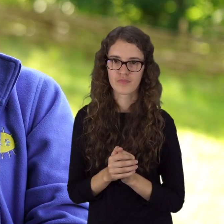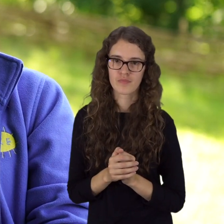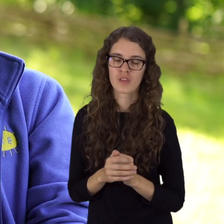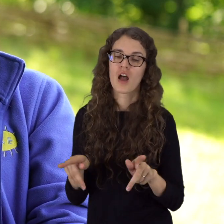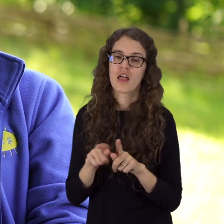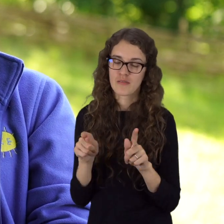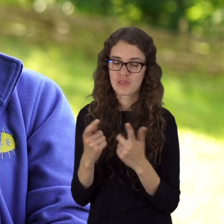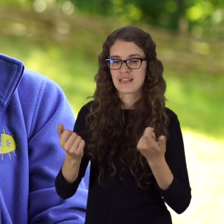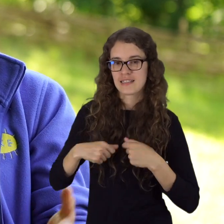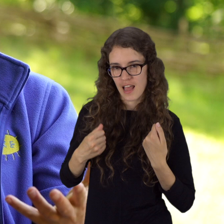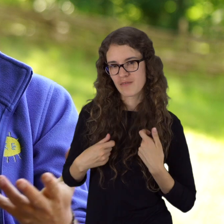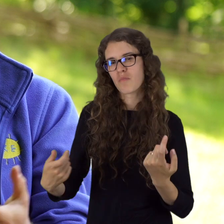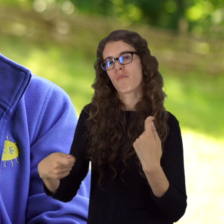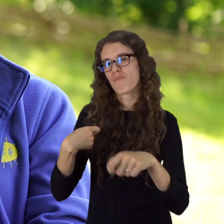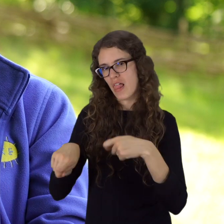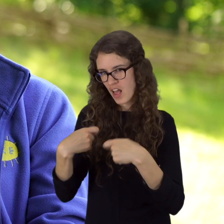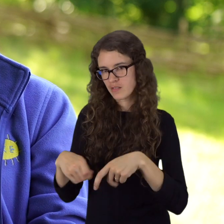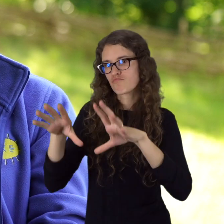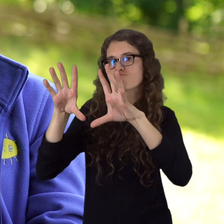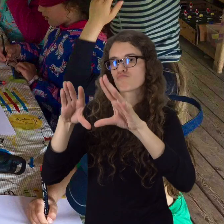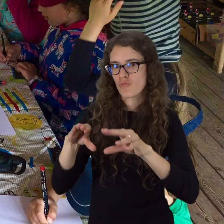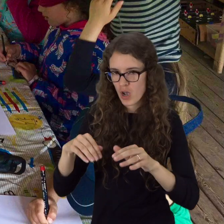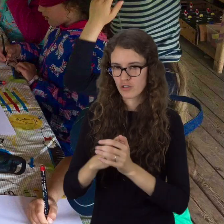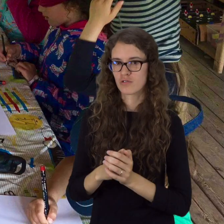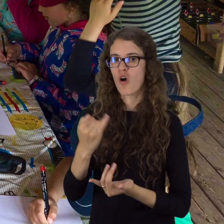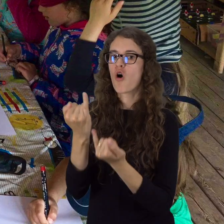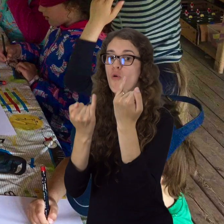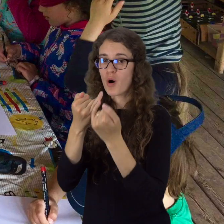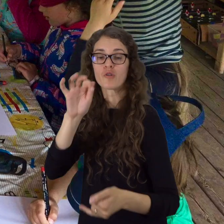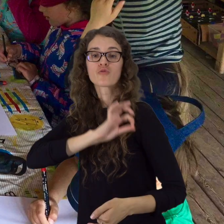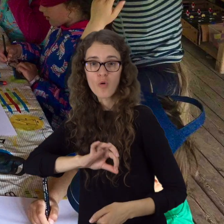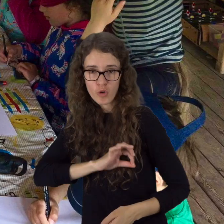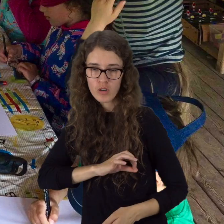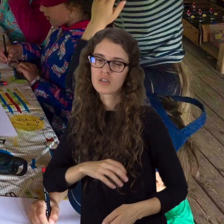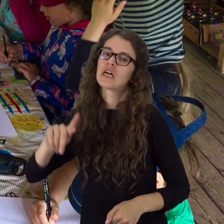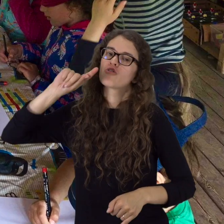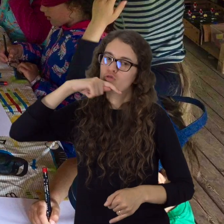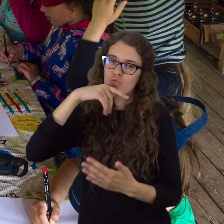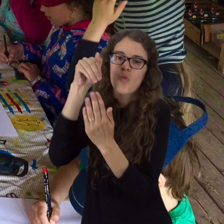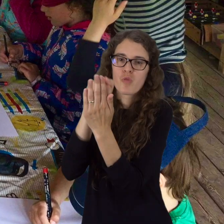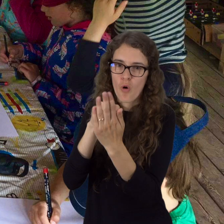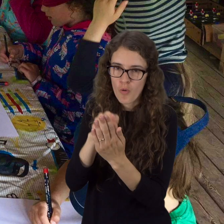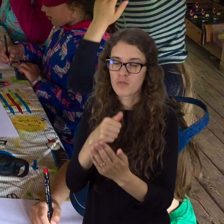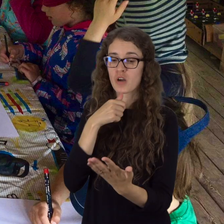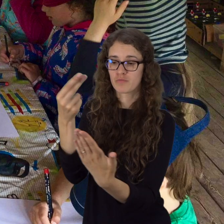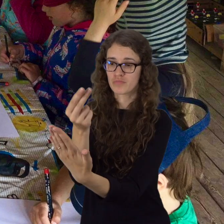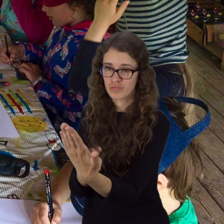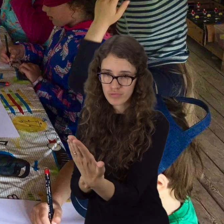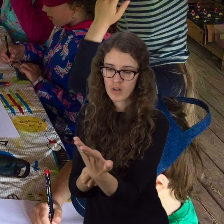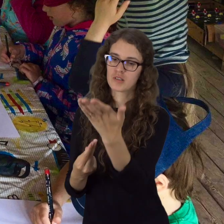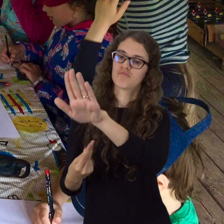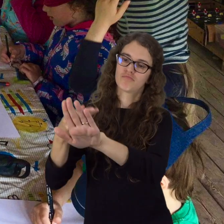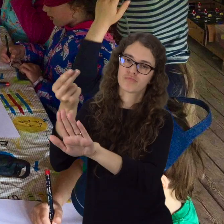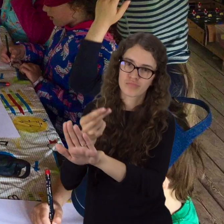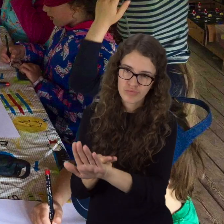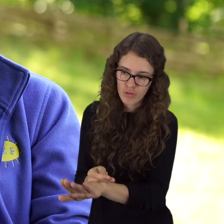vėlgi, stengiamės kiek įmanoma mažiau plastiko. Popierių, jeigu ir vaikai naudoja, tai nešvaistom, piešiam ant abiejų